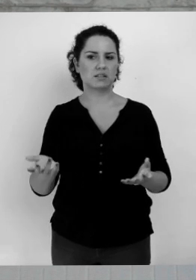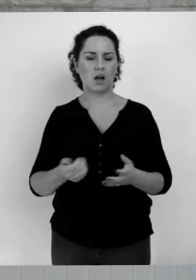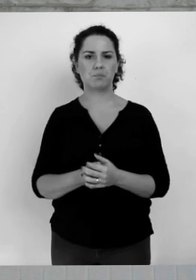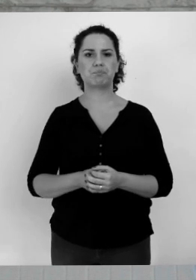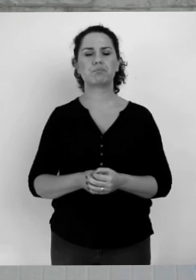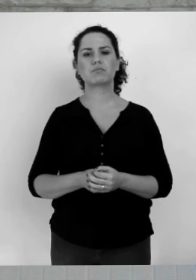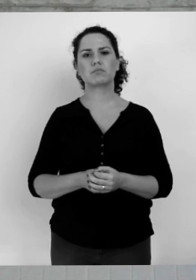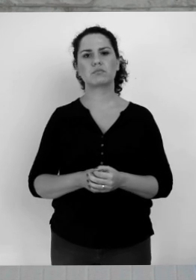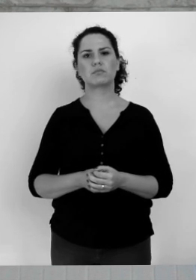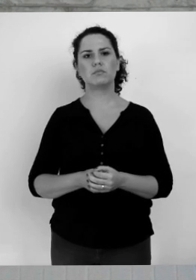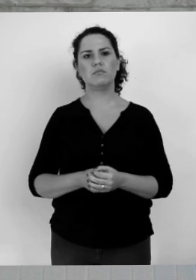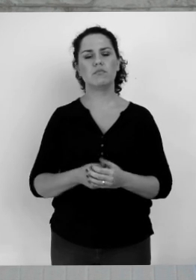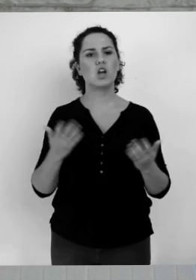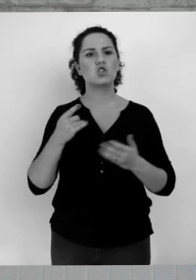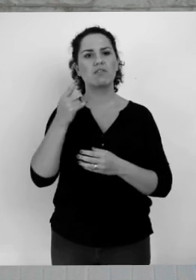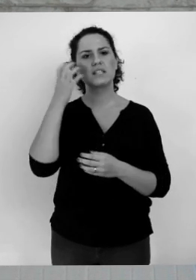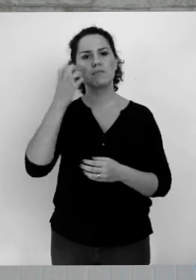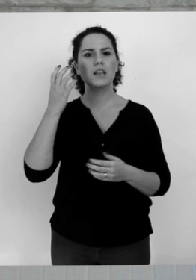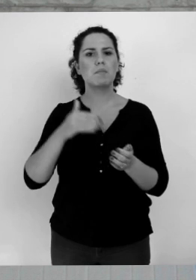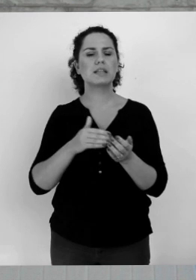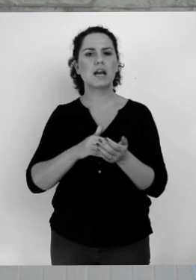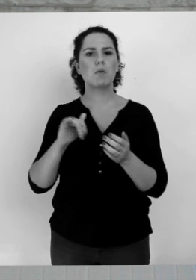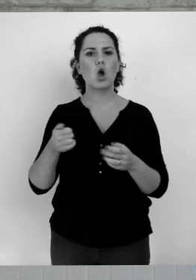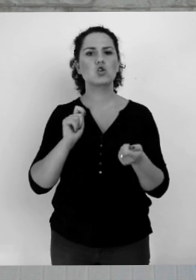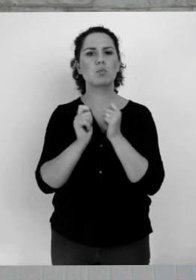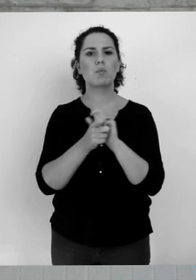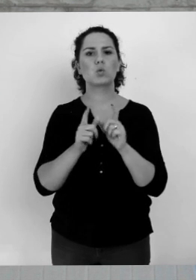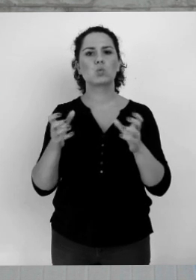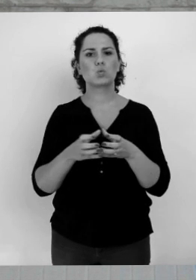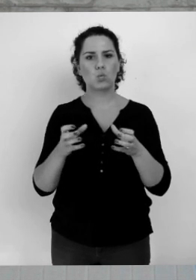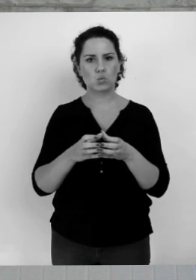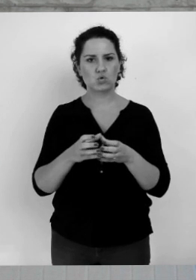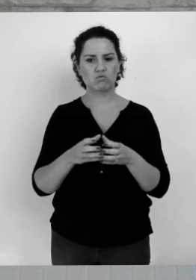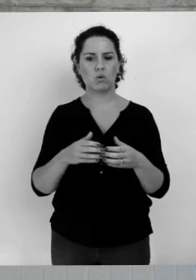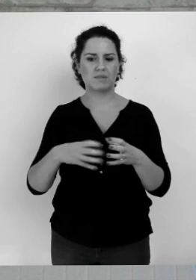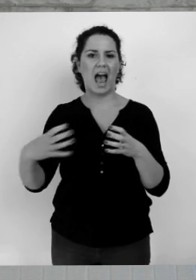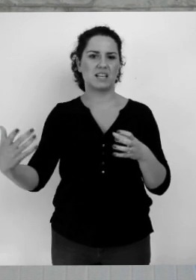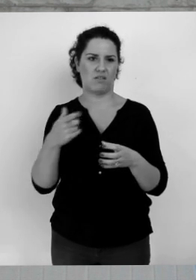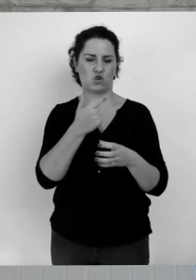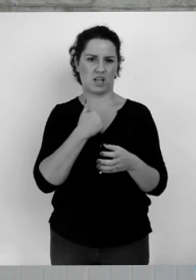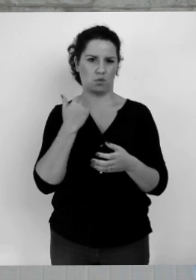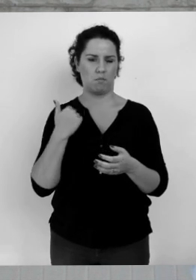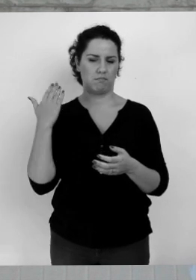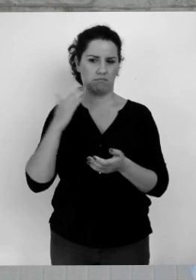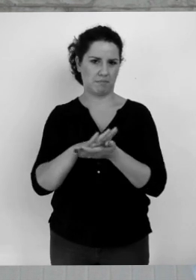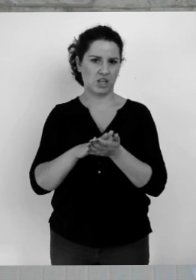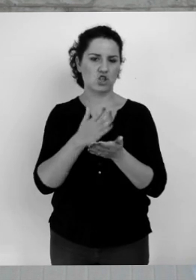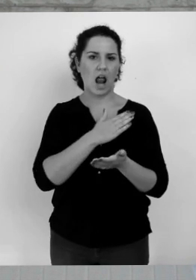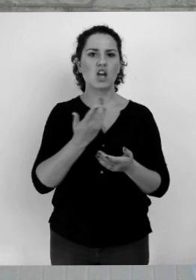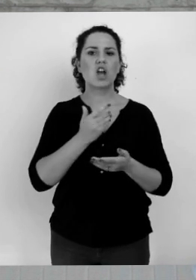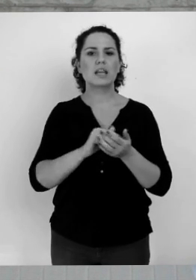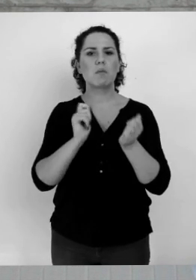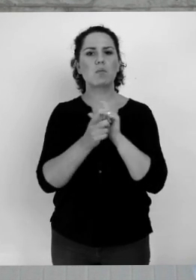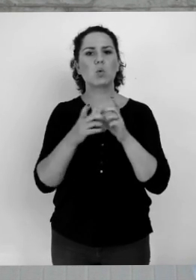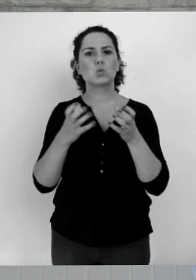pitao. Što smatrate da bi trebalo još promijeniti u društvu, nastavno na ovo što smo pričali, što treba promijeniti u